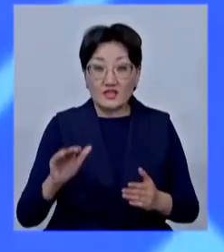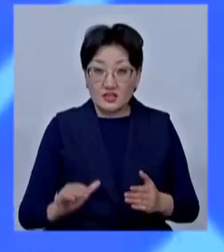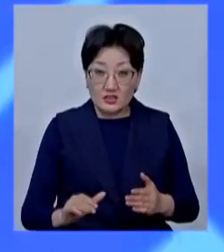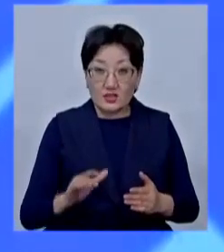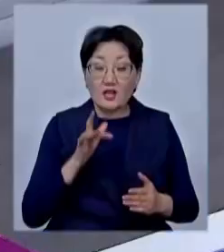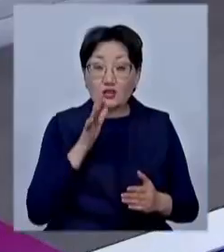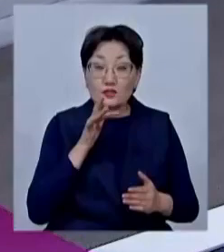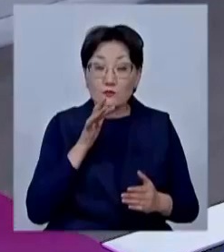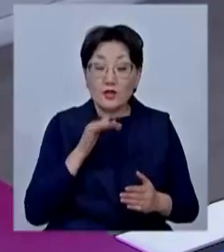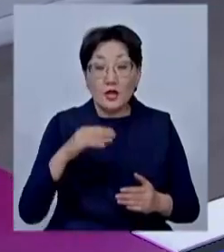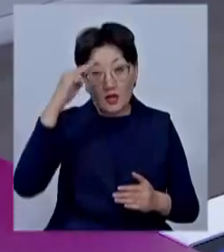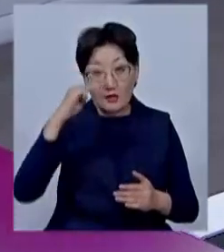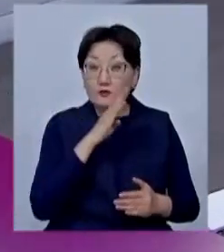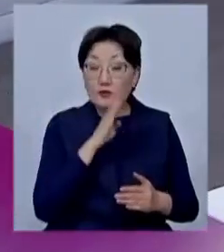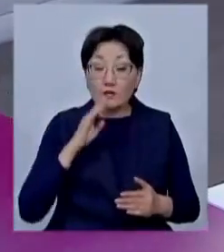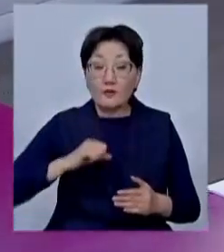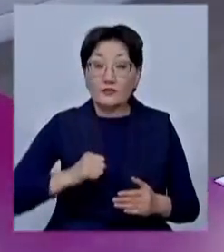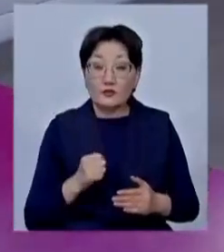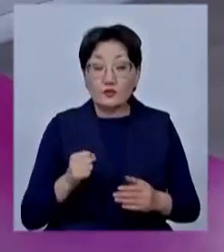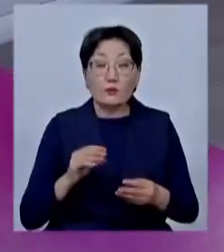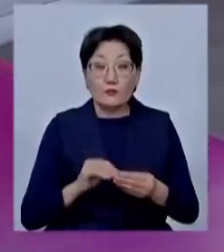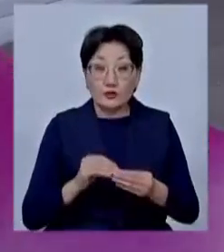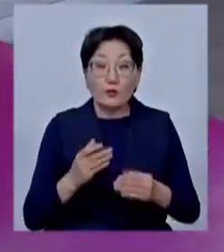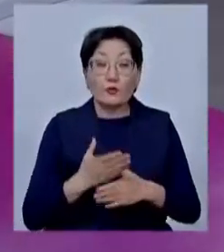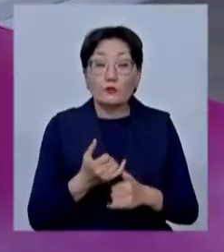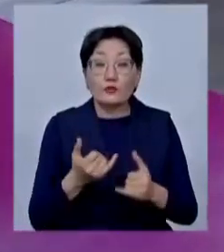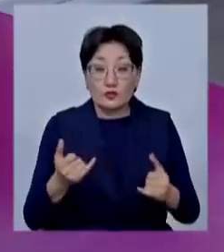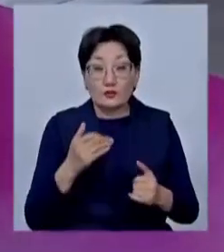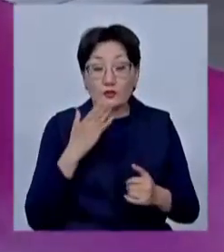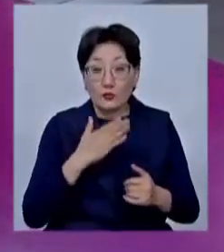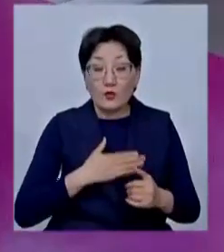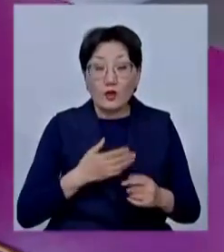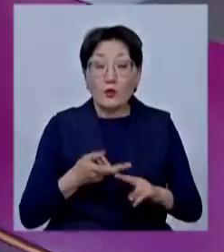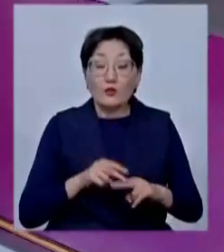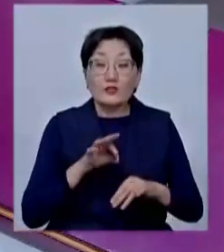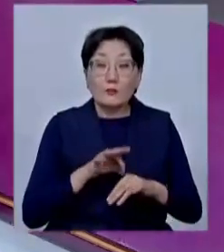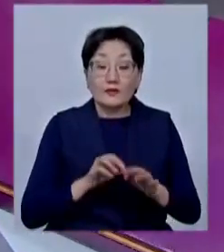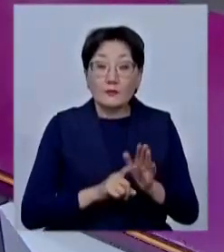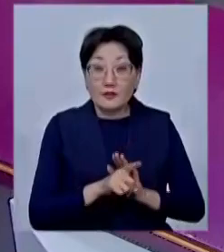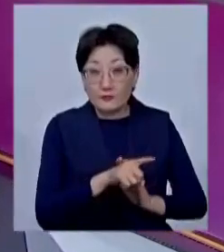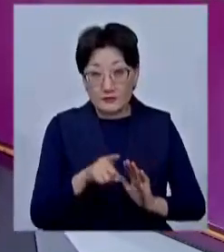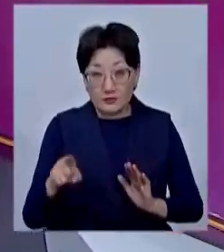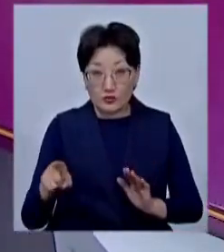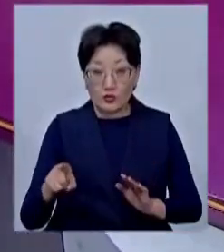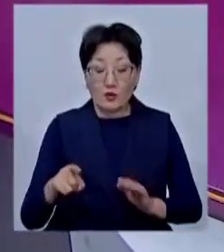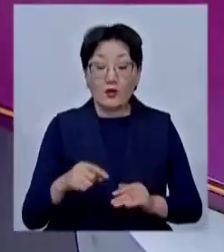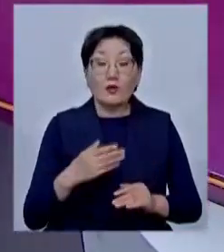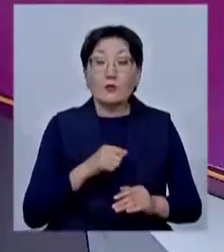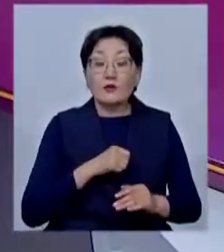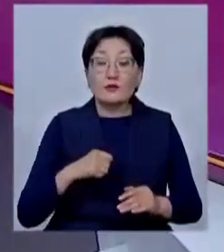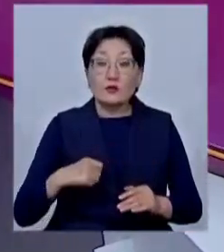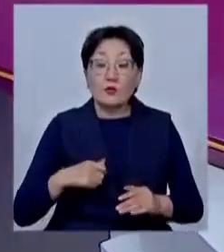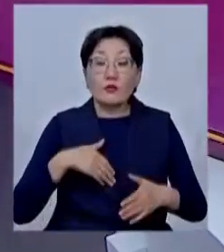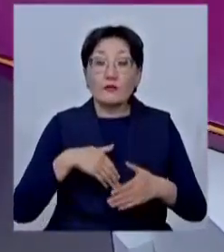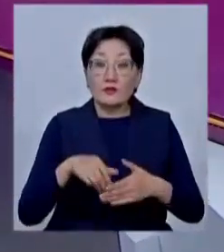кезімнен ата-анама, достарыма көмектескенді жақсы көретінмін. Осы пандемия кезінде өзім волонтер